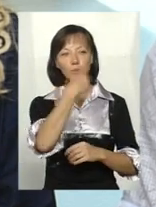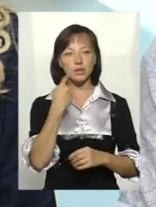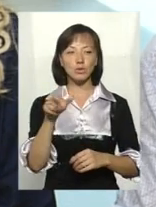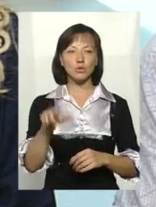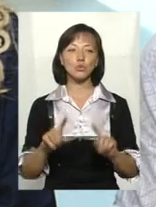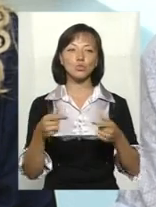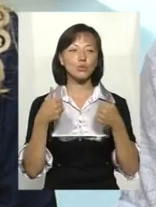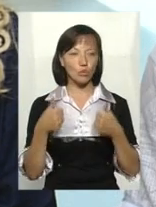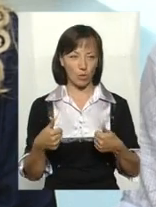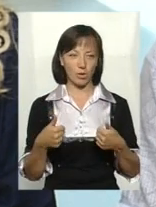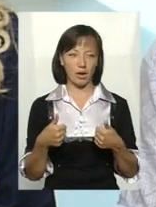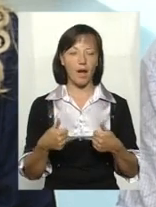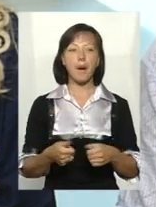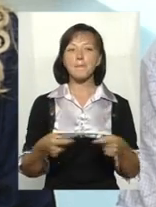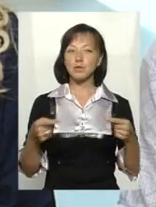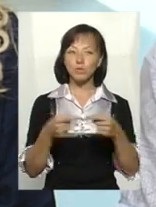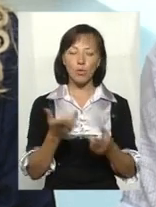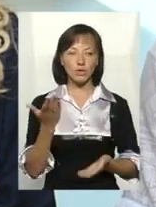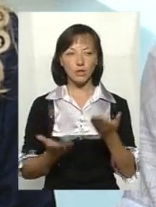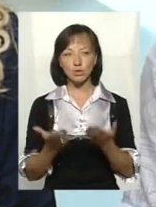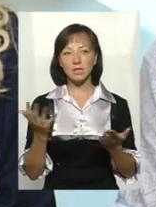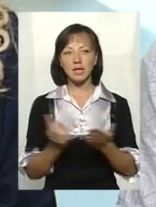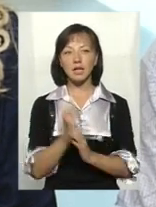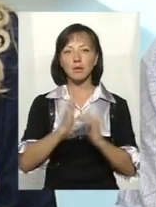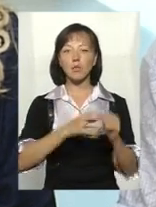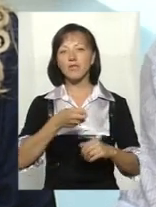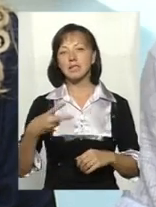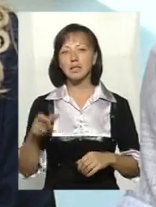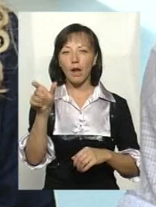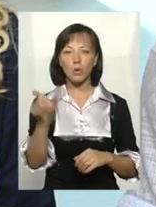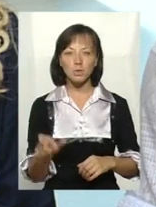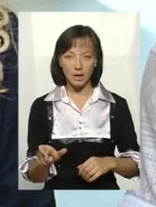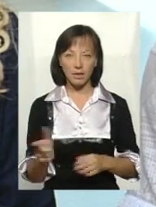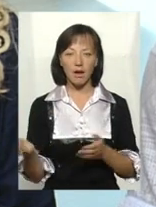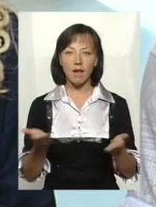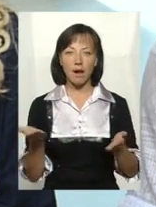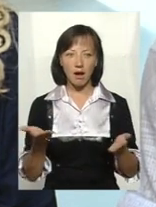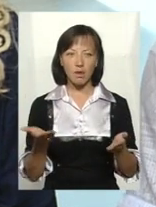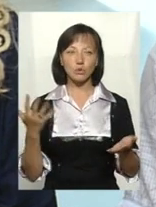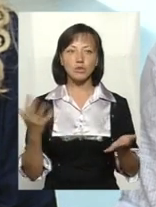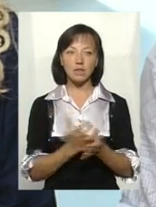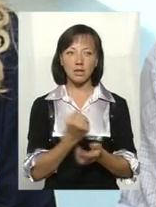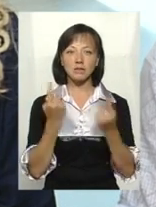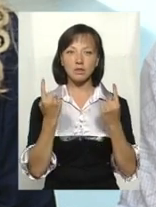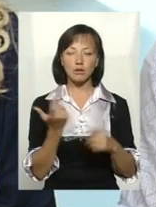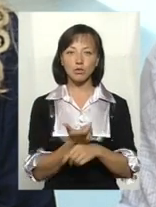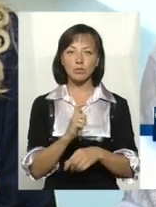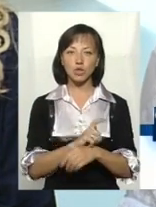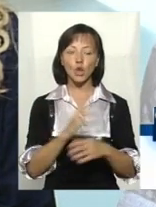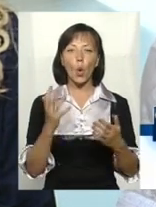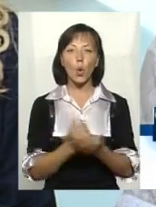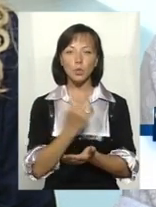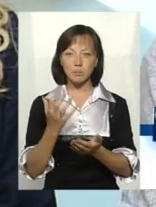– це дуже добре. Тому, безумовно, якщо знайдеться професійна людина, яка досягне значно більших